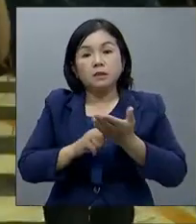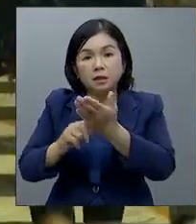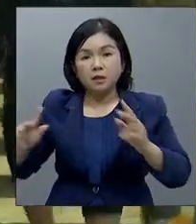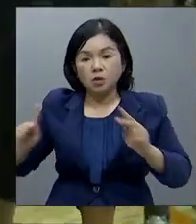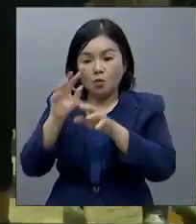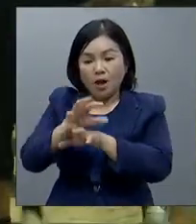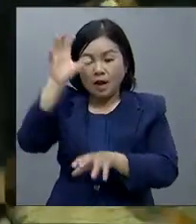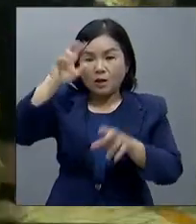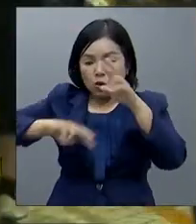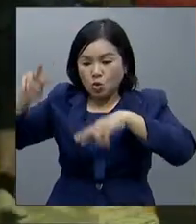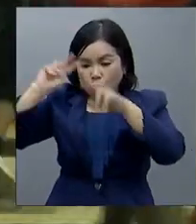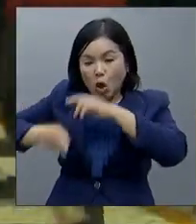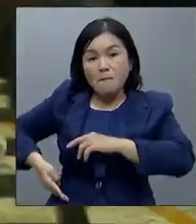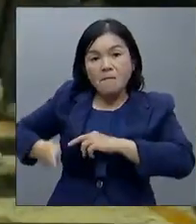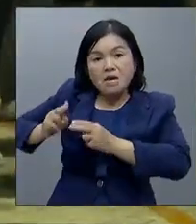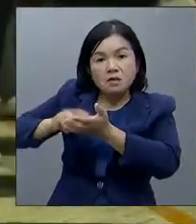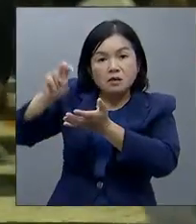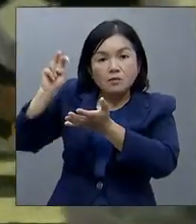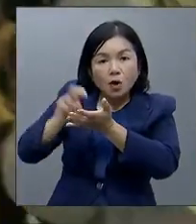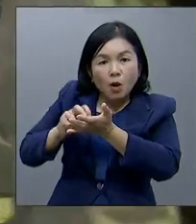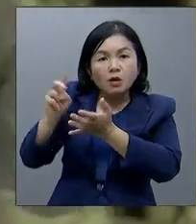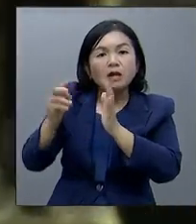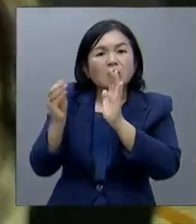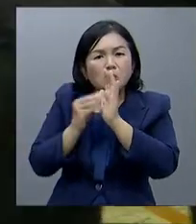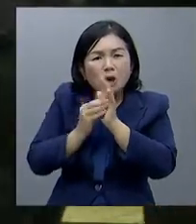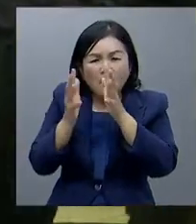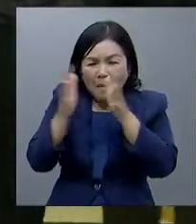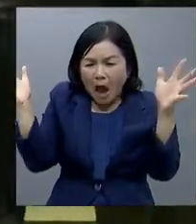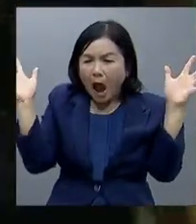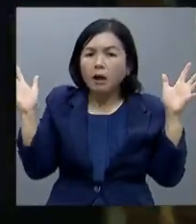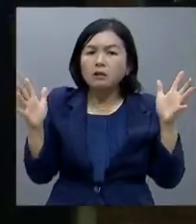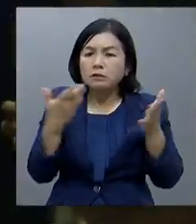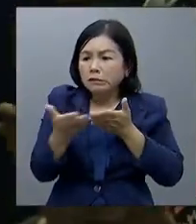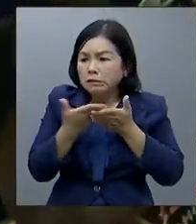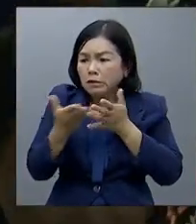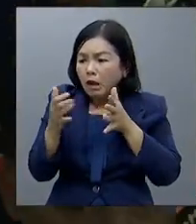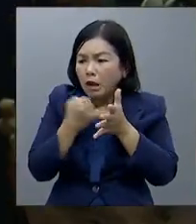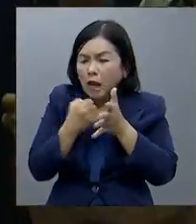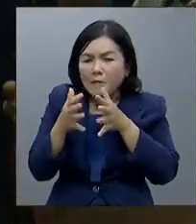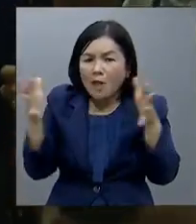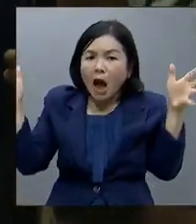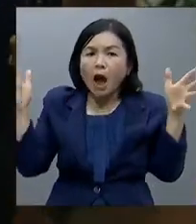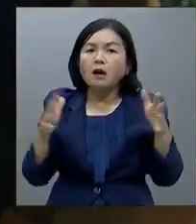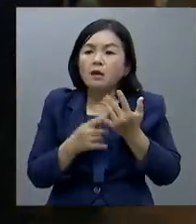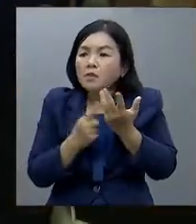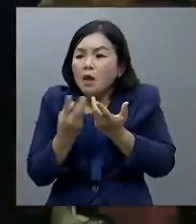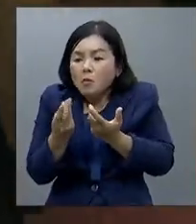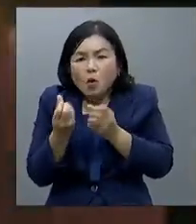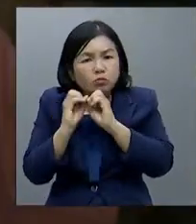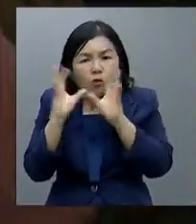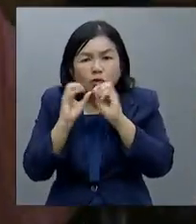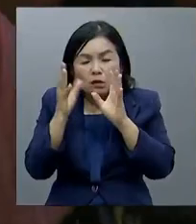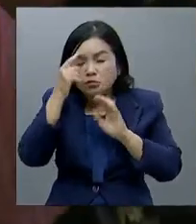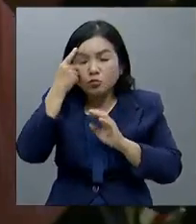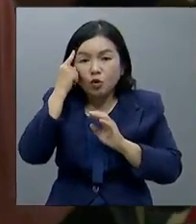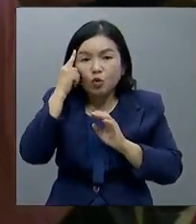ข้อมูลการครอบครองทะเบียนปืนในกรุงเทพค่ะเพราะทราบว่ามีการถือครองจำนวนมากแต่ไม่ทราบจำนวนที่แน่ชัดรวมถึงแนวท